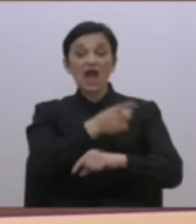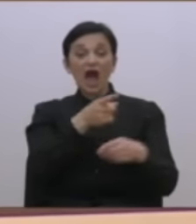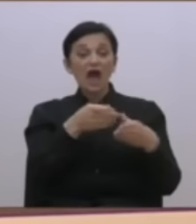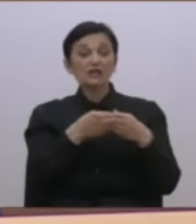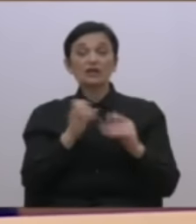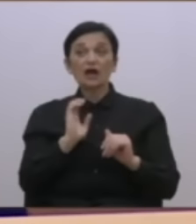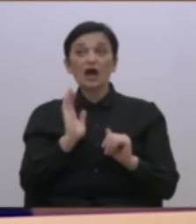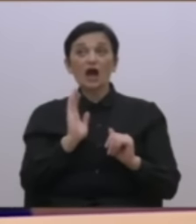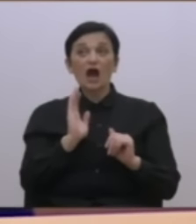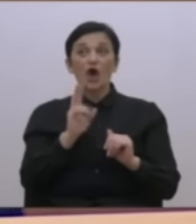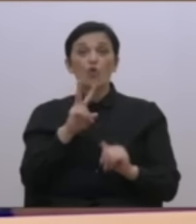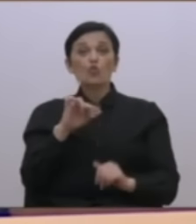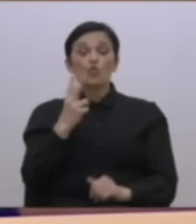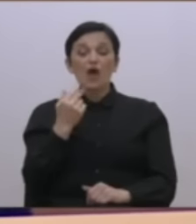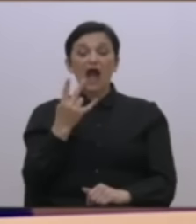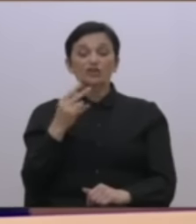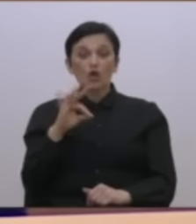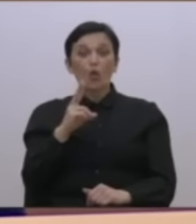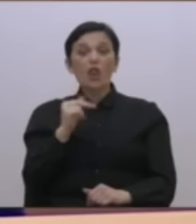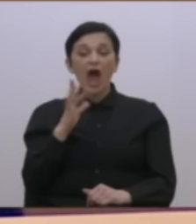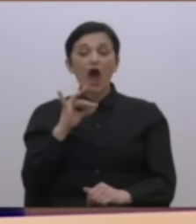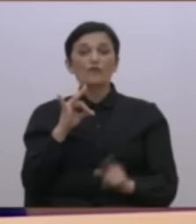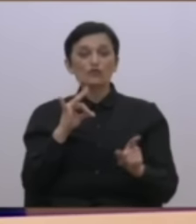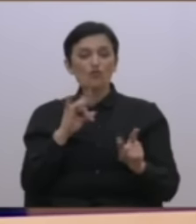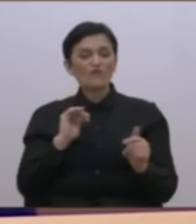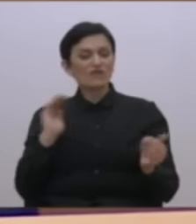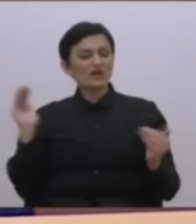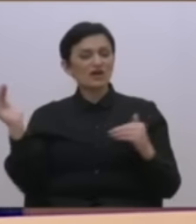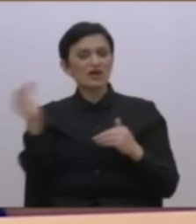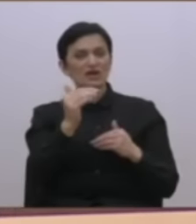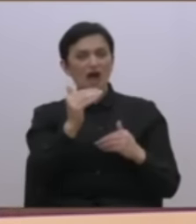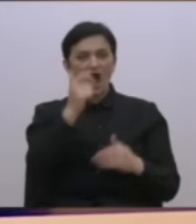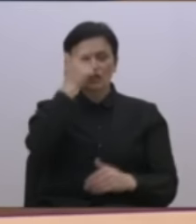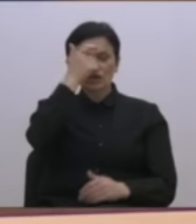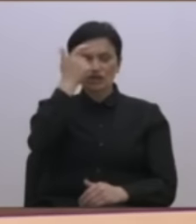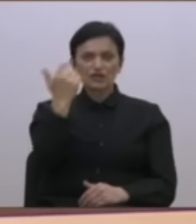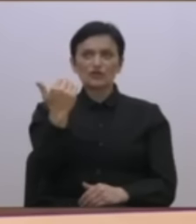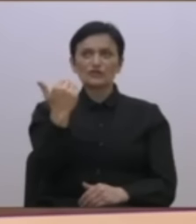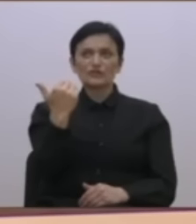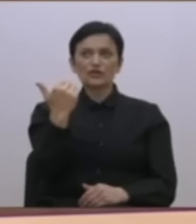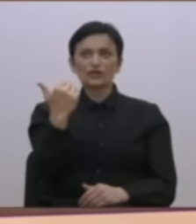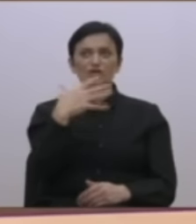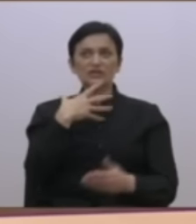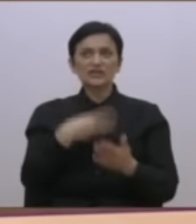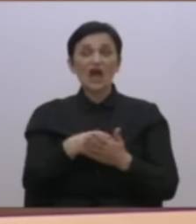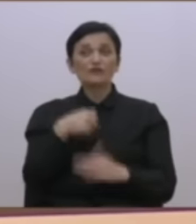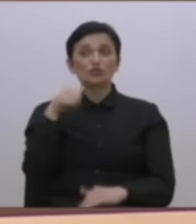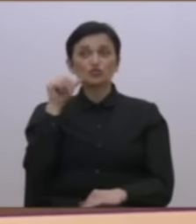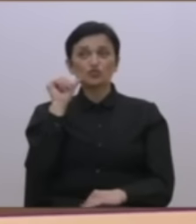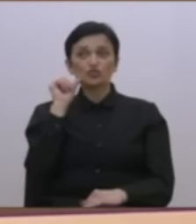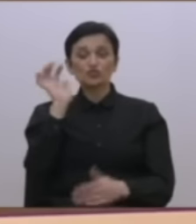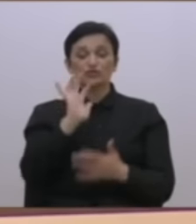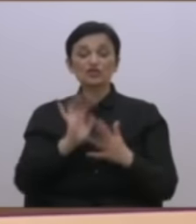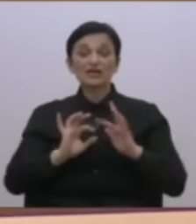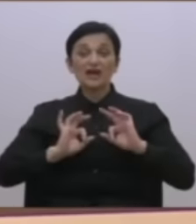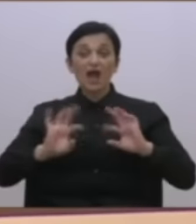Aramed Lukashenkosa da Lavrovsats Gadaastro Bizina Ivanishvilma Tavisi Gushindeli